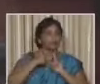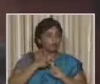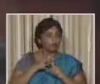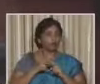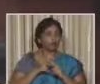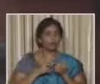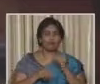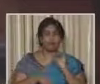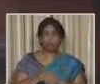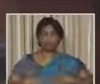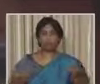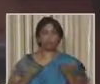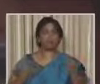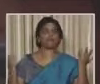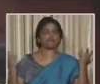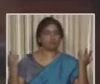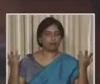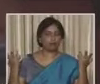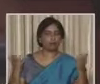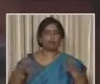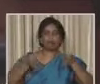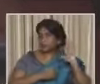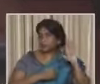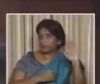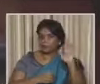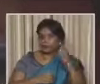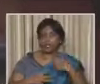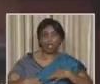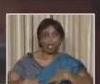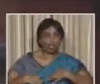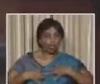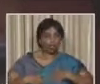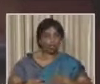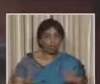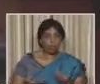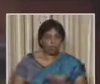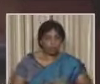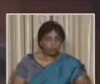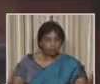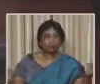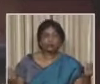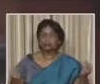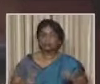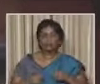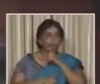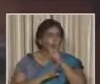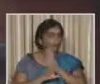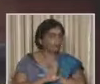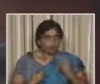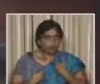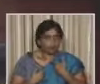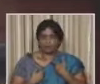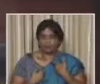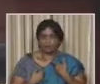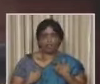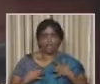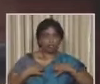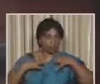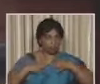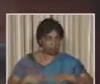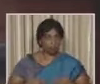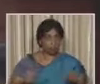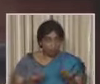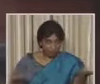உடைகள். விஞ்ஞானத்தில் எந்த ஒரு இடத்திலும் ஆடையை அணிந்து மலடாக்க முடியும் என்று குறிப்பிடப்படவே இல்லை. ஆடையை